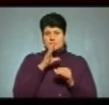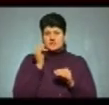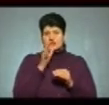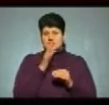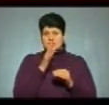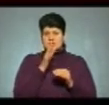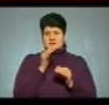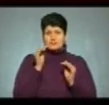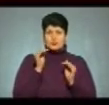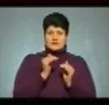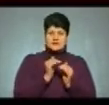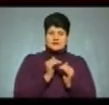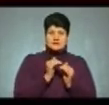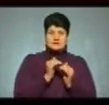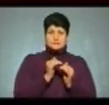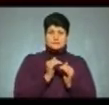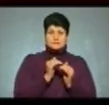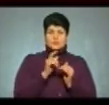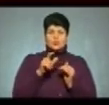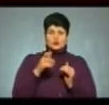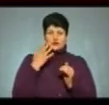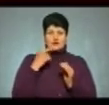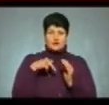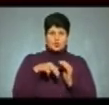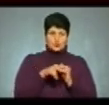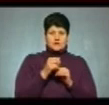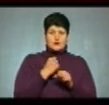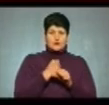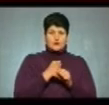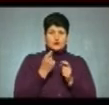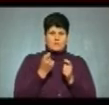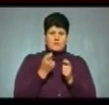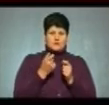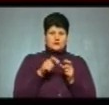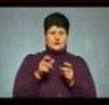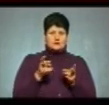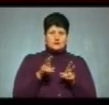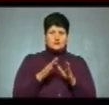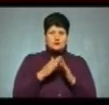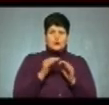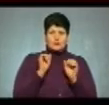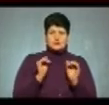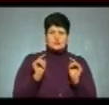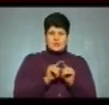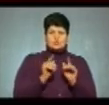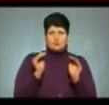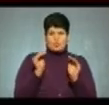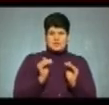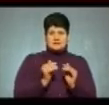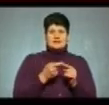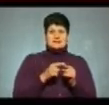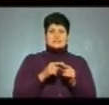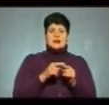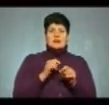– понизити температуру. Люди, коли йдуть на роботу, мало споживачів залишається вдома, також можна понизити температуру. Це все робиться